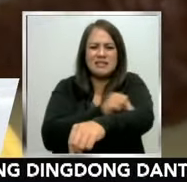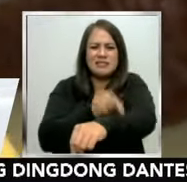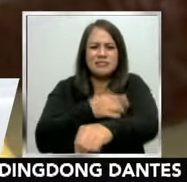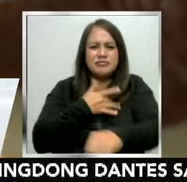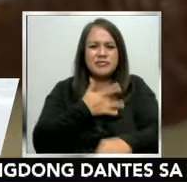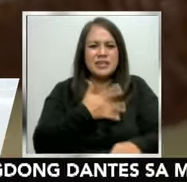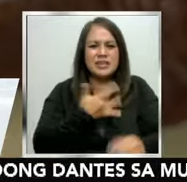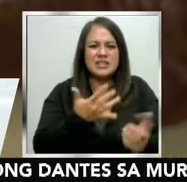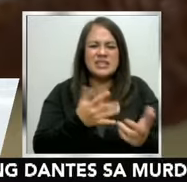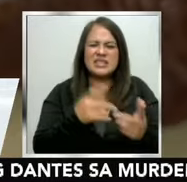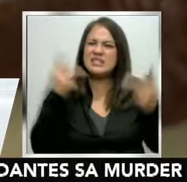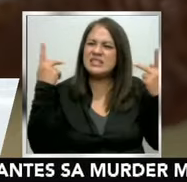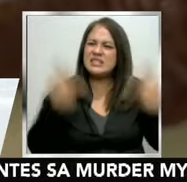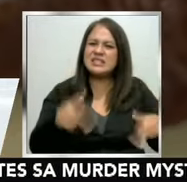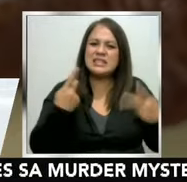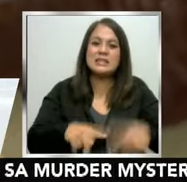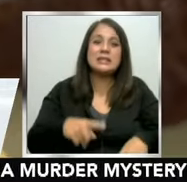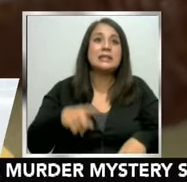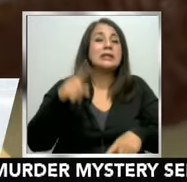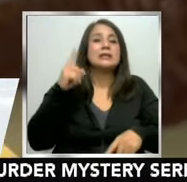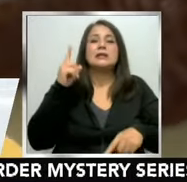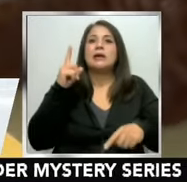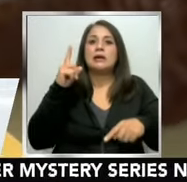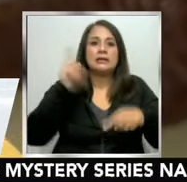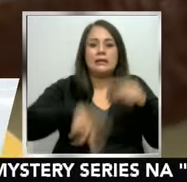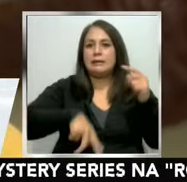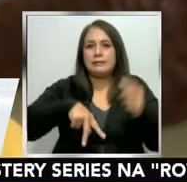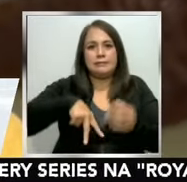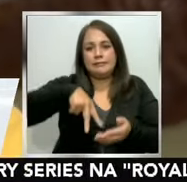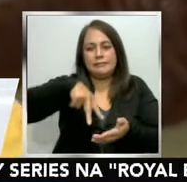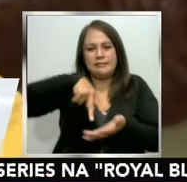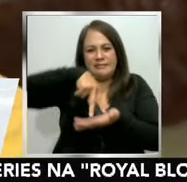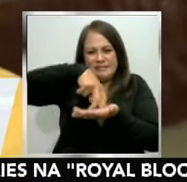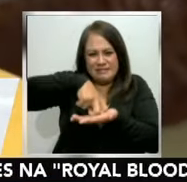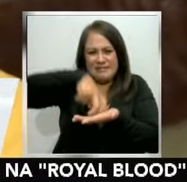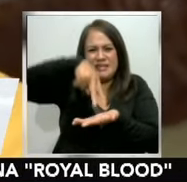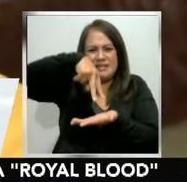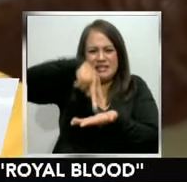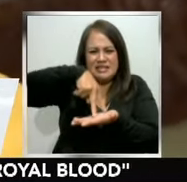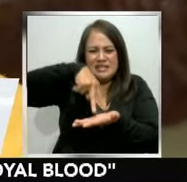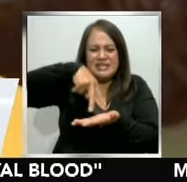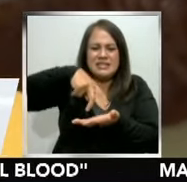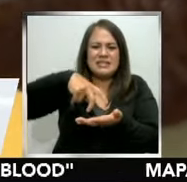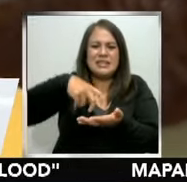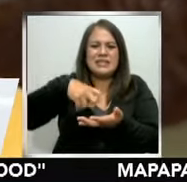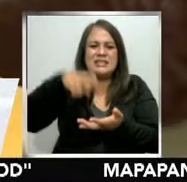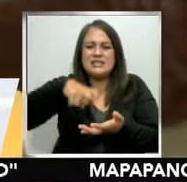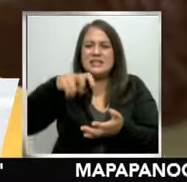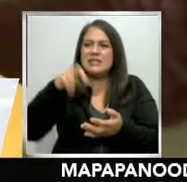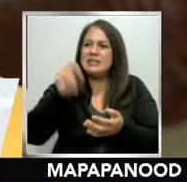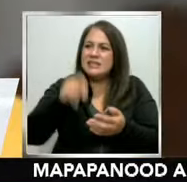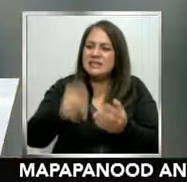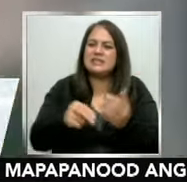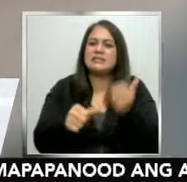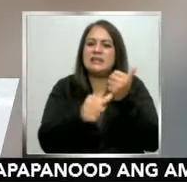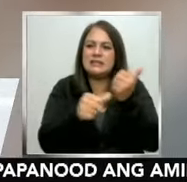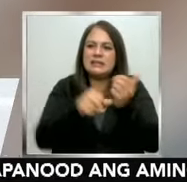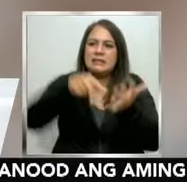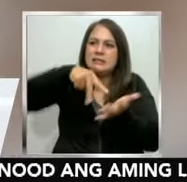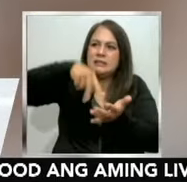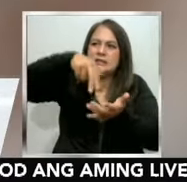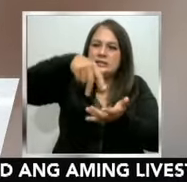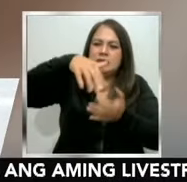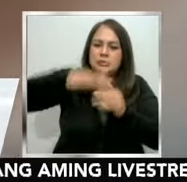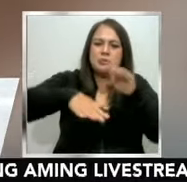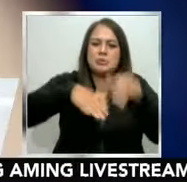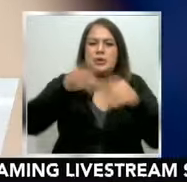enough that I couldn't bend my leg, so I needed assistance to walk properly back to the shore. Agad